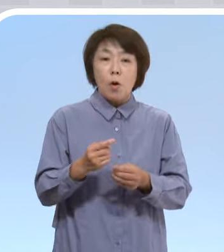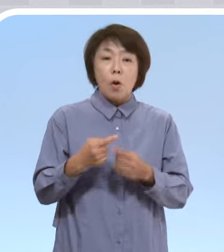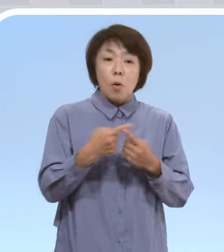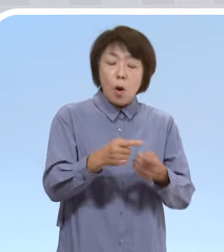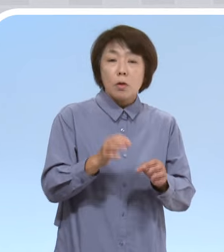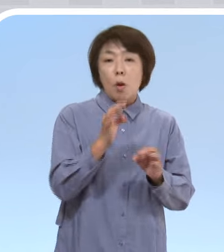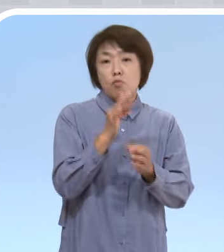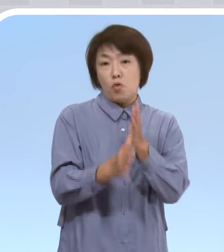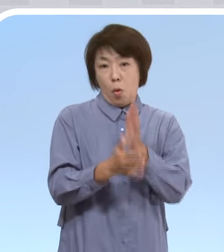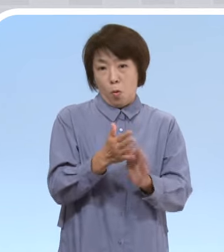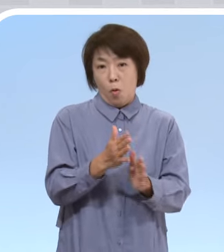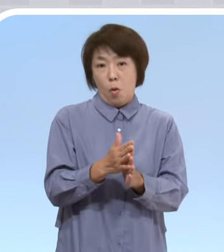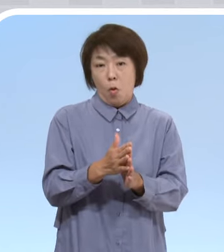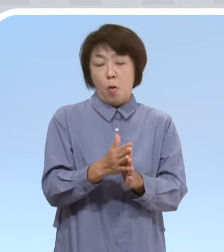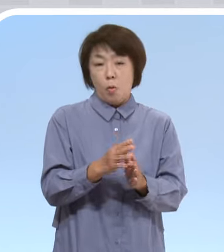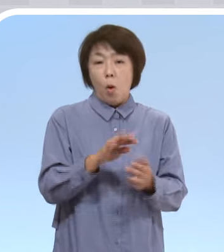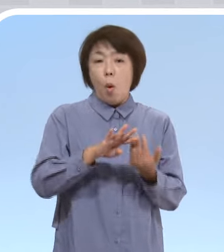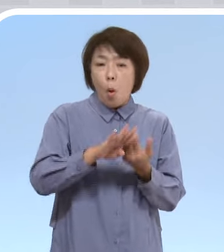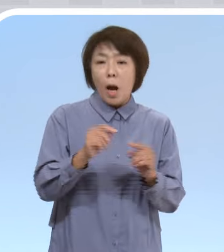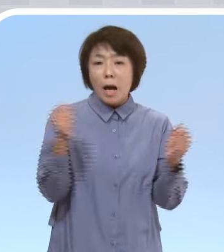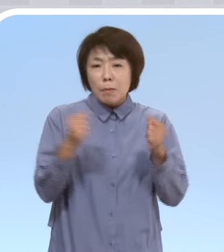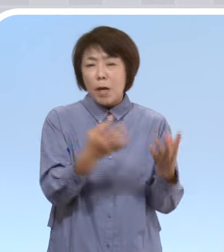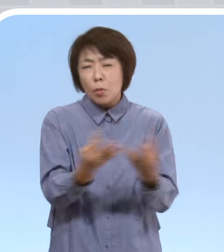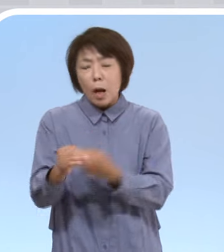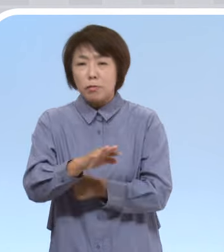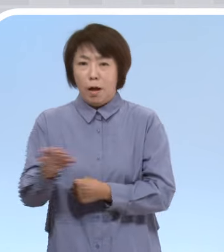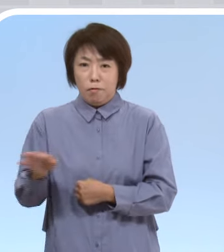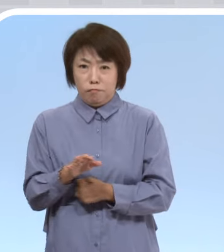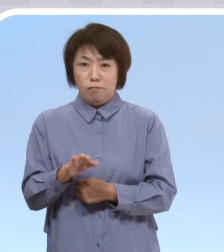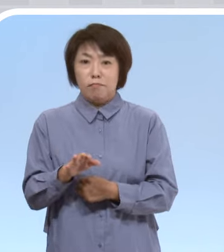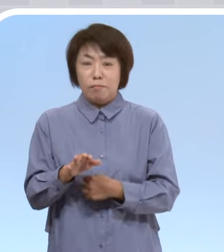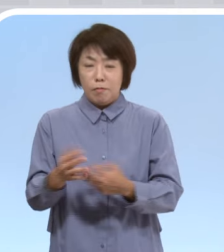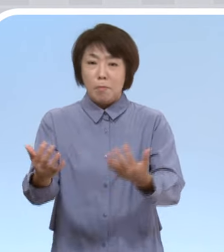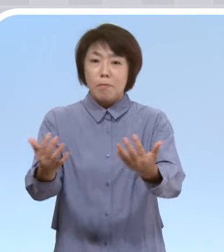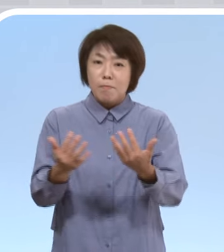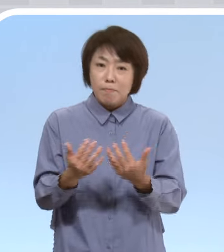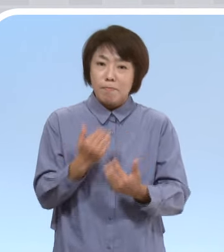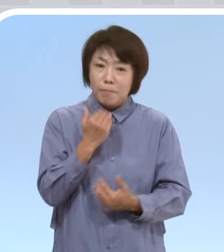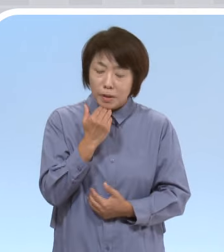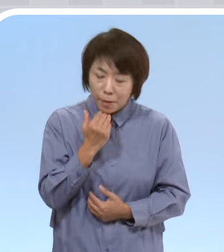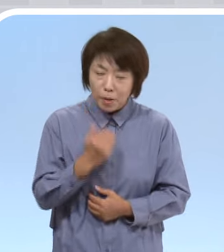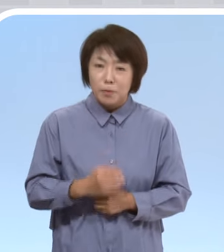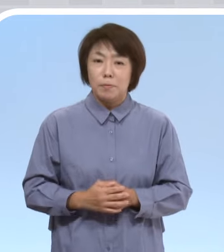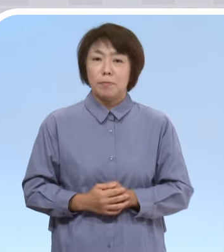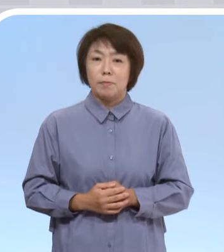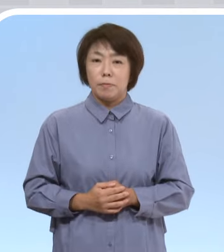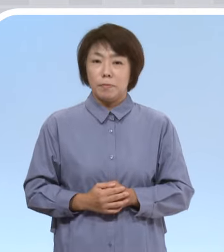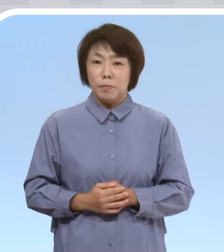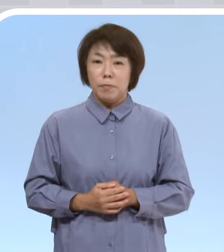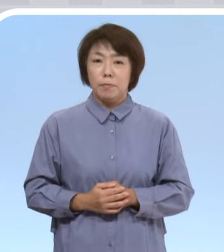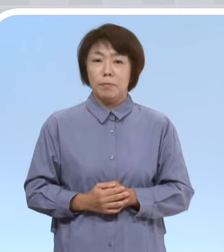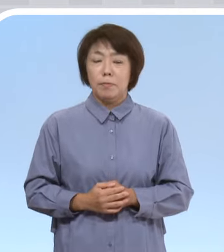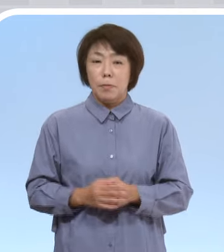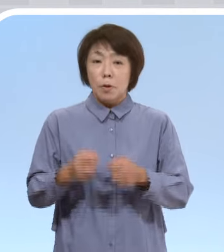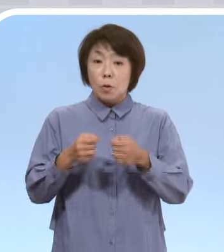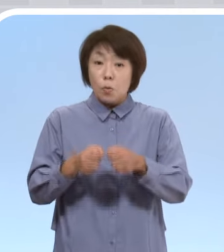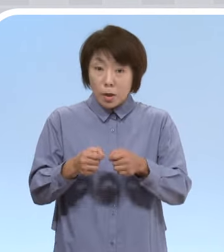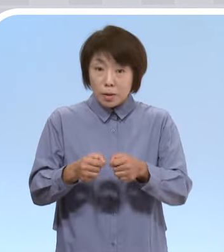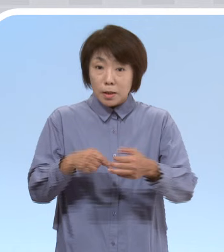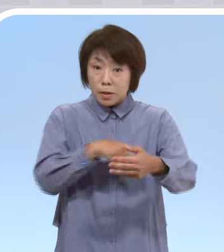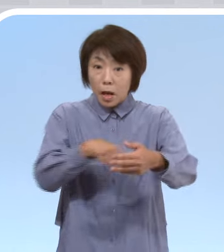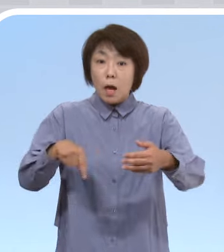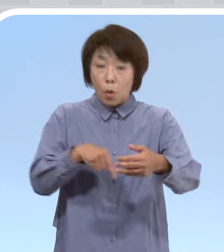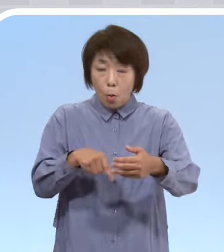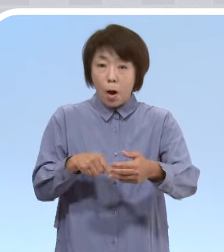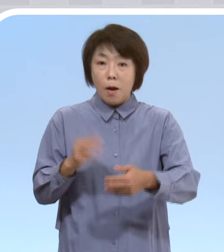が、入場無料で多くのイベントを用意し、たくさんの方のご参加をお待ちしています。詳